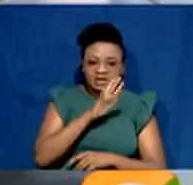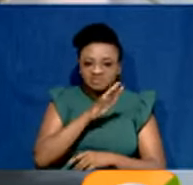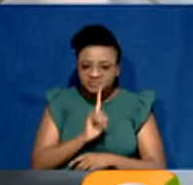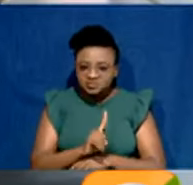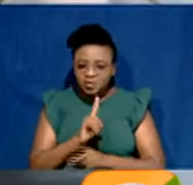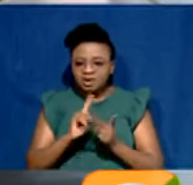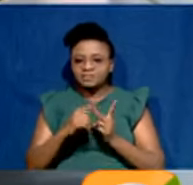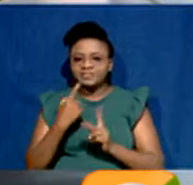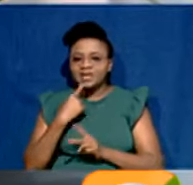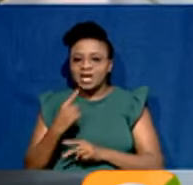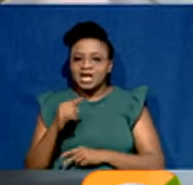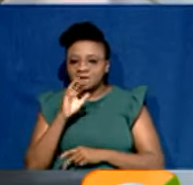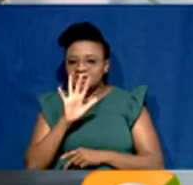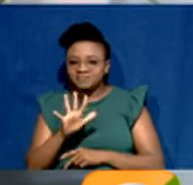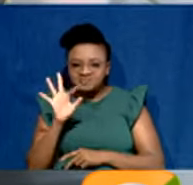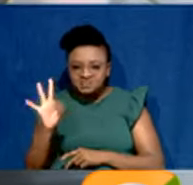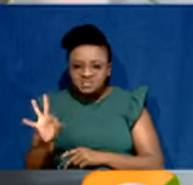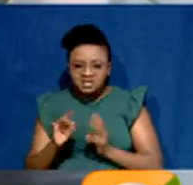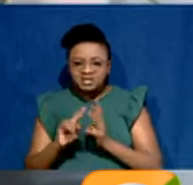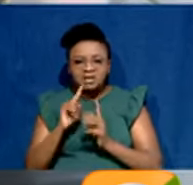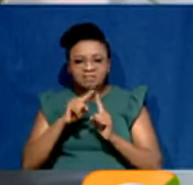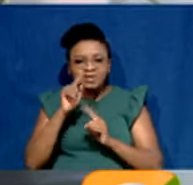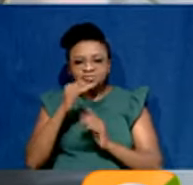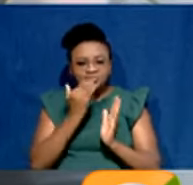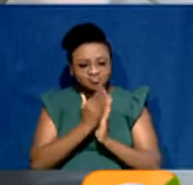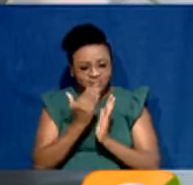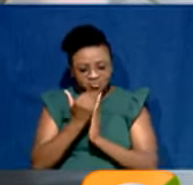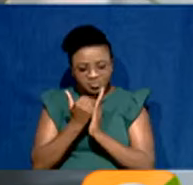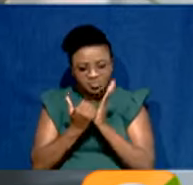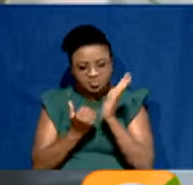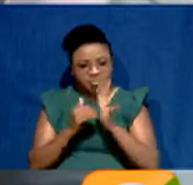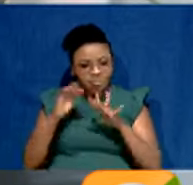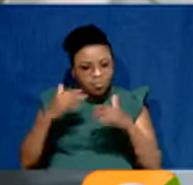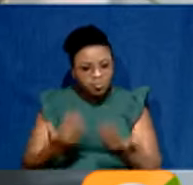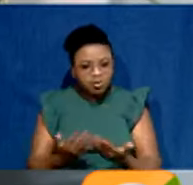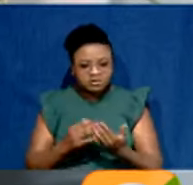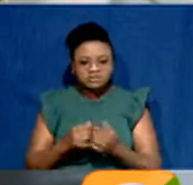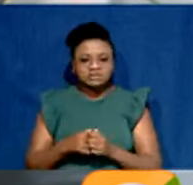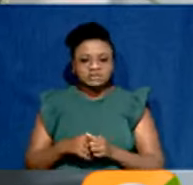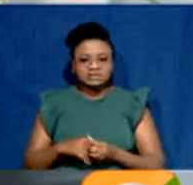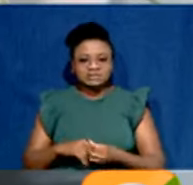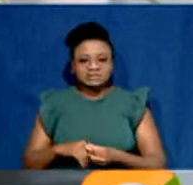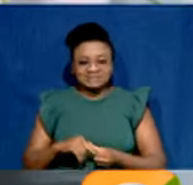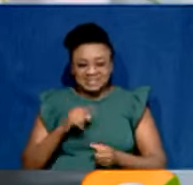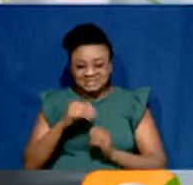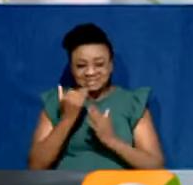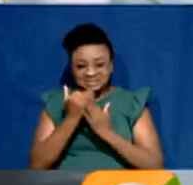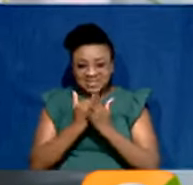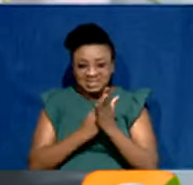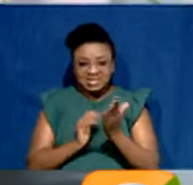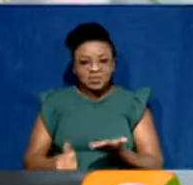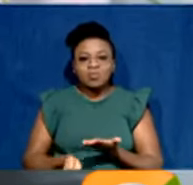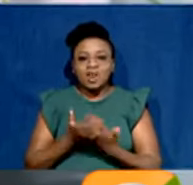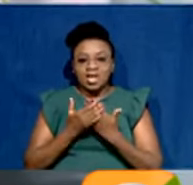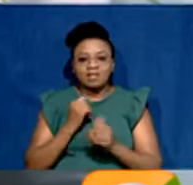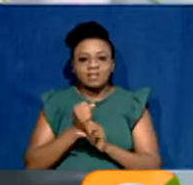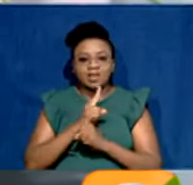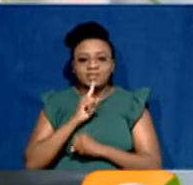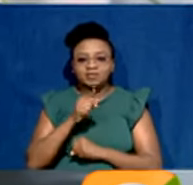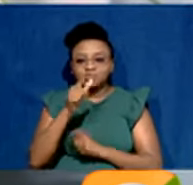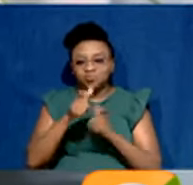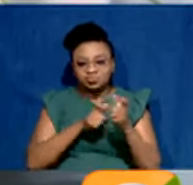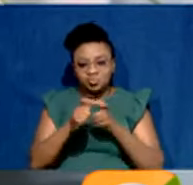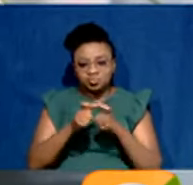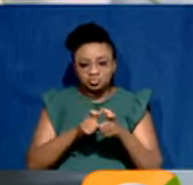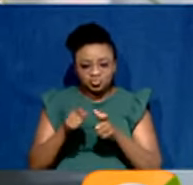50, 151, 153. Hivi Mheshimiwa Rais, ni mikakati ipi ambayo uko nayo kwa sasa ambayo itakuwa ni ya karibu sana kuhakikisha kwamba unadhibiti